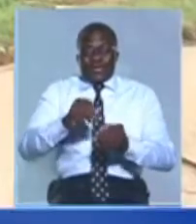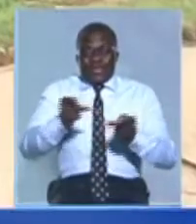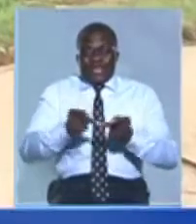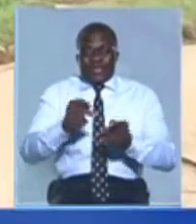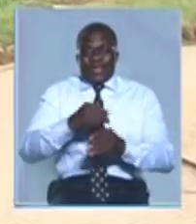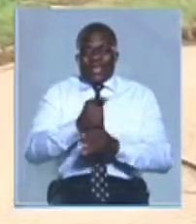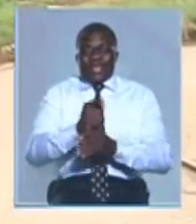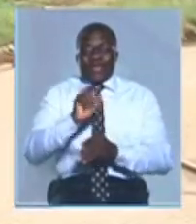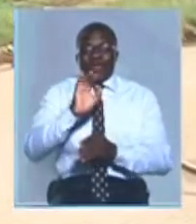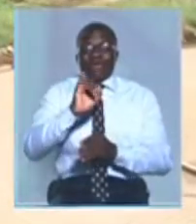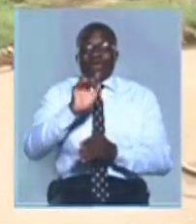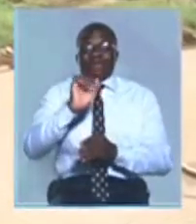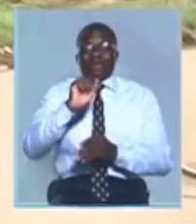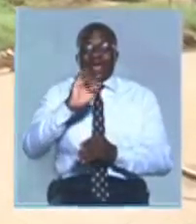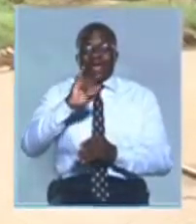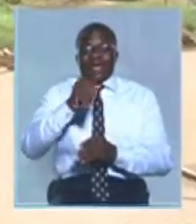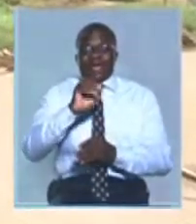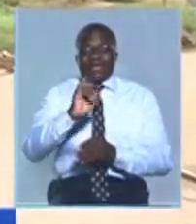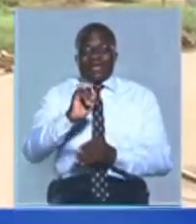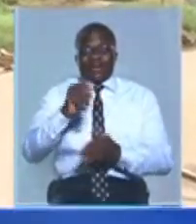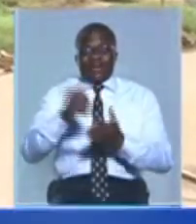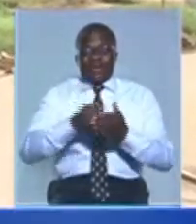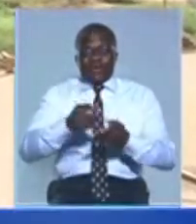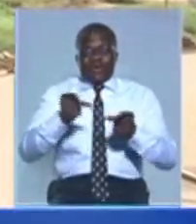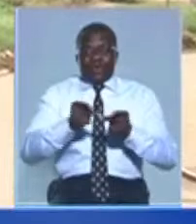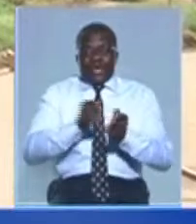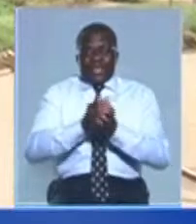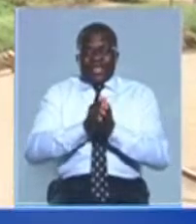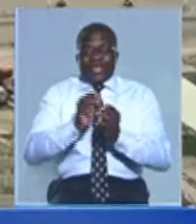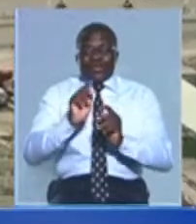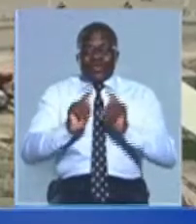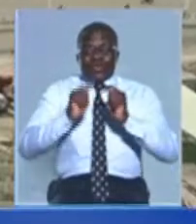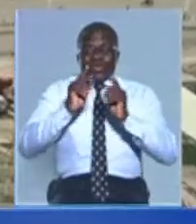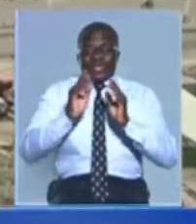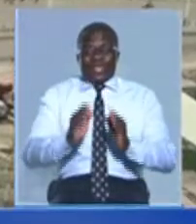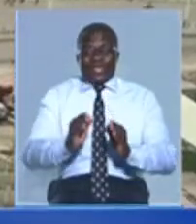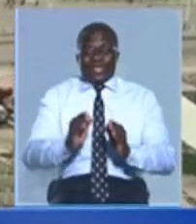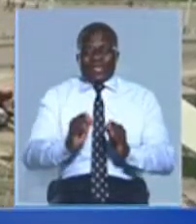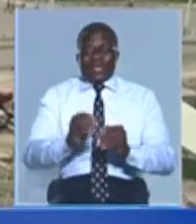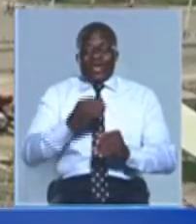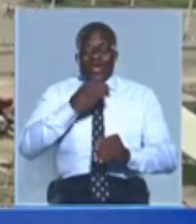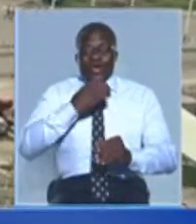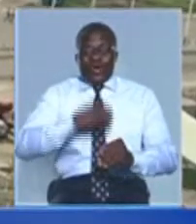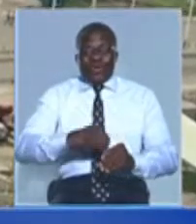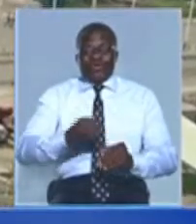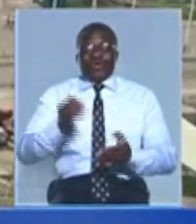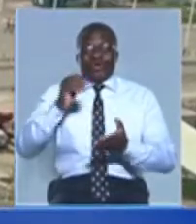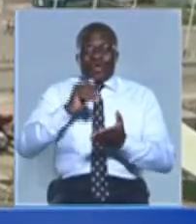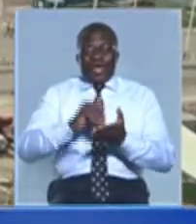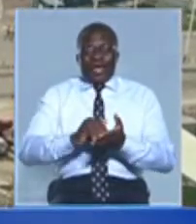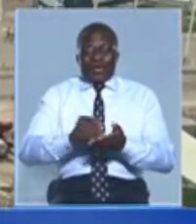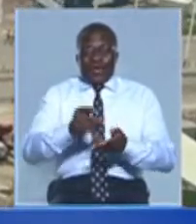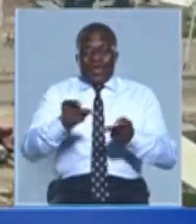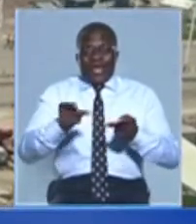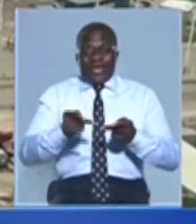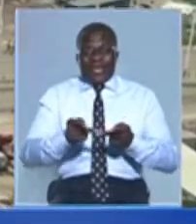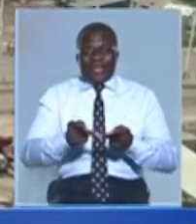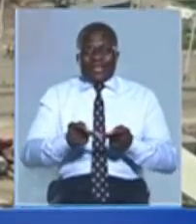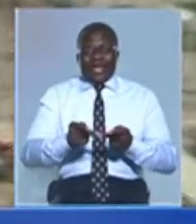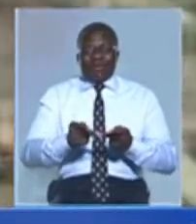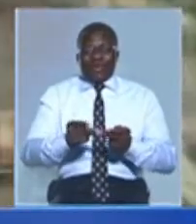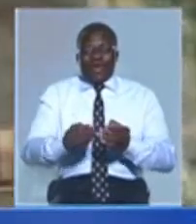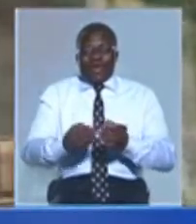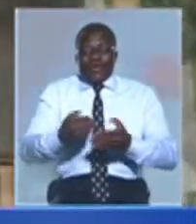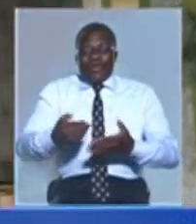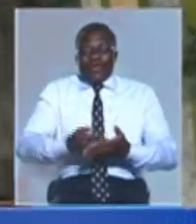de Fifadi. Un nouveau site d'attraction touristique, un vœu, encore à l'étape